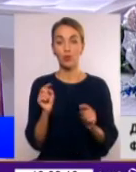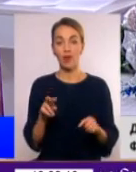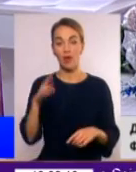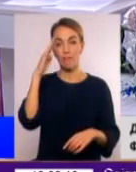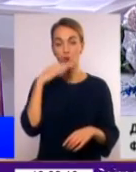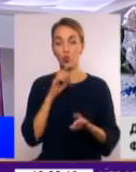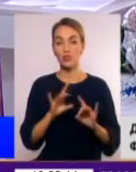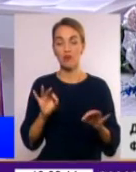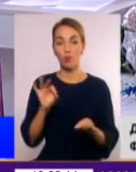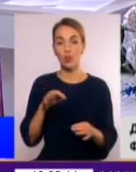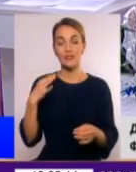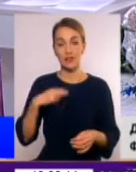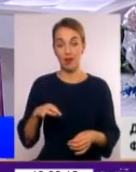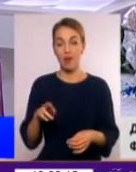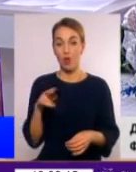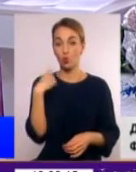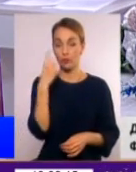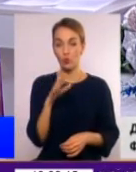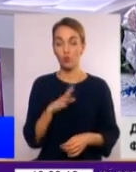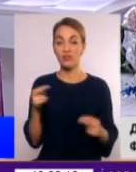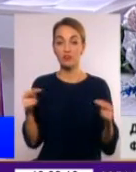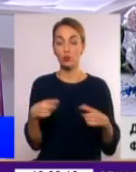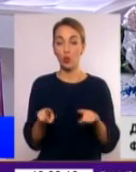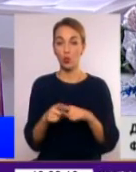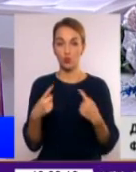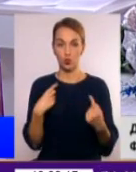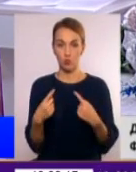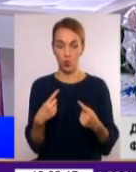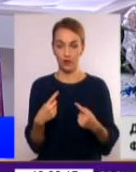батько розказав про свого сина, тому що я особисто був свідком такої розмови.